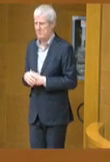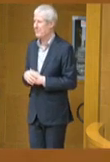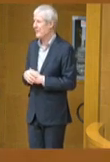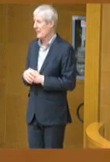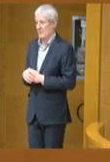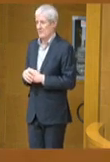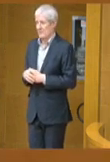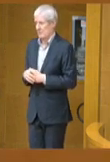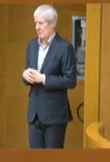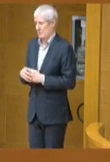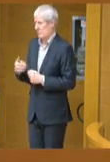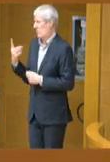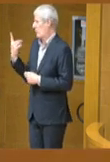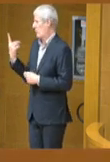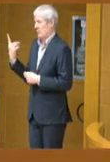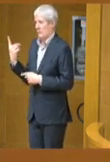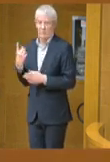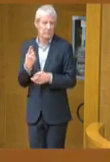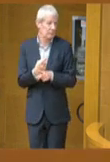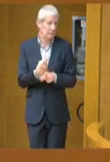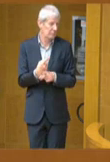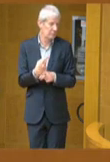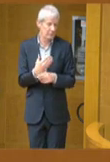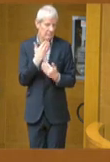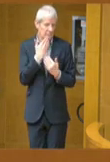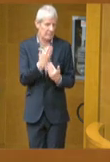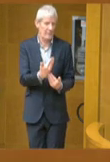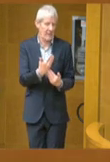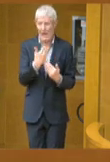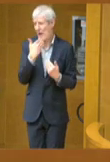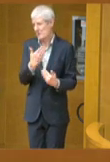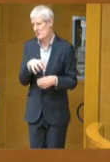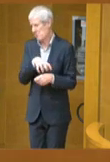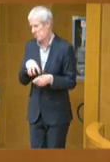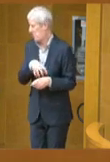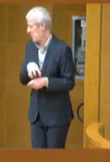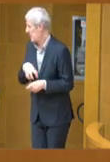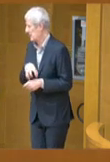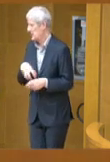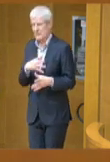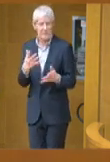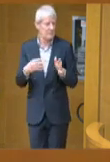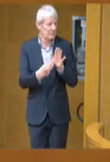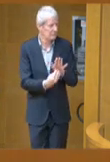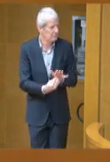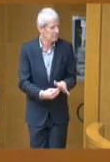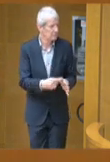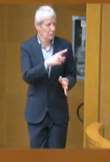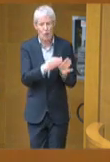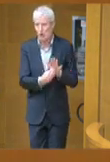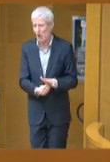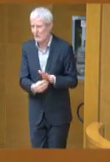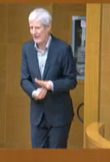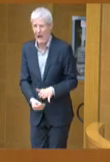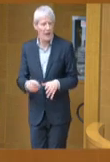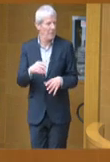un doveroso ringraziamento ai ministri, al ministro Locatelli, Valditara, al sottosegretario Fassinetti, perché